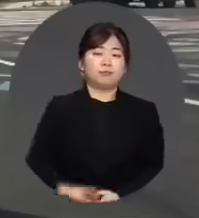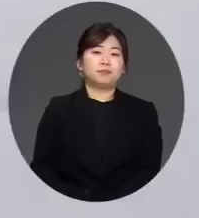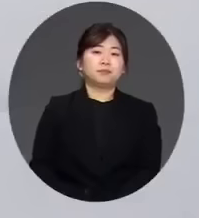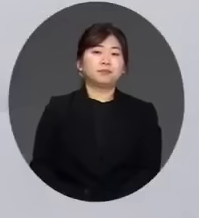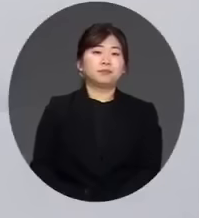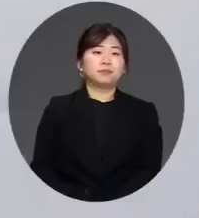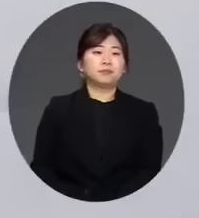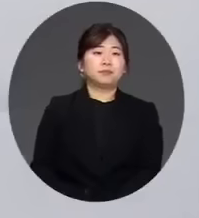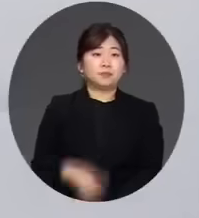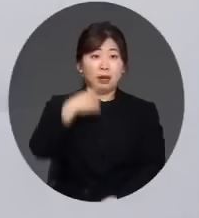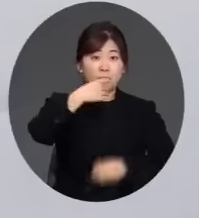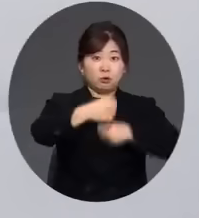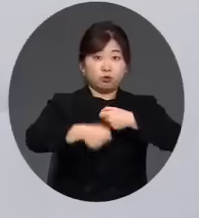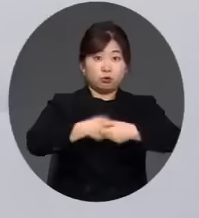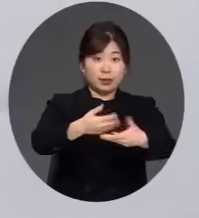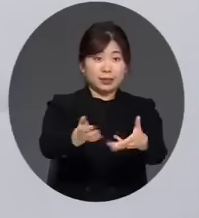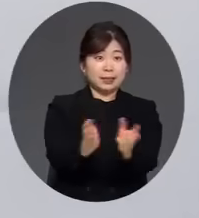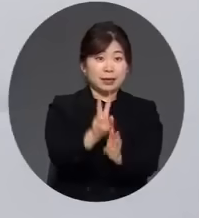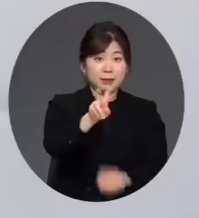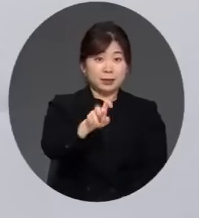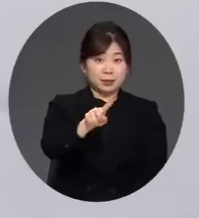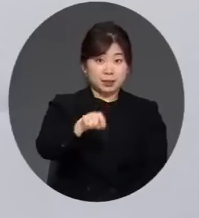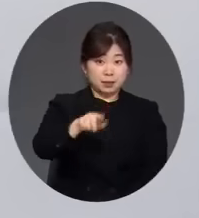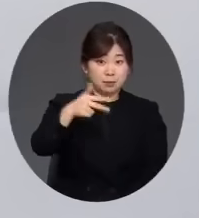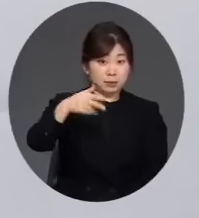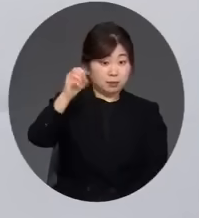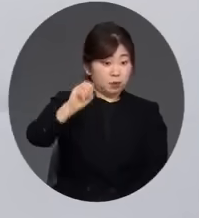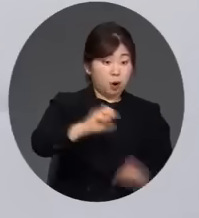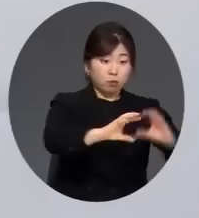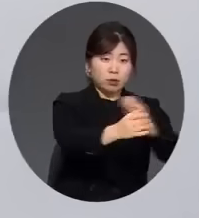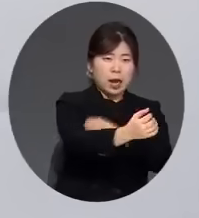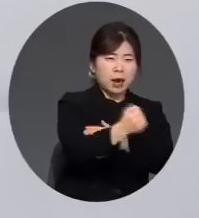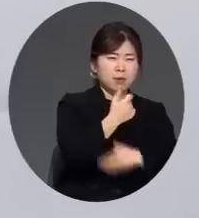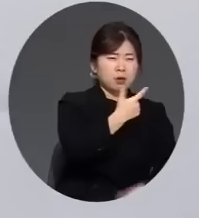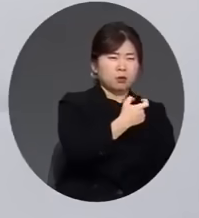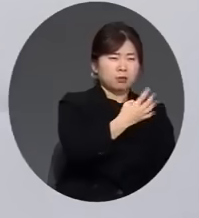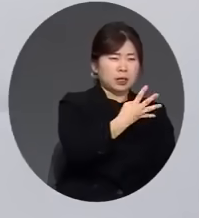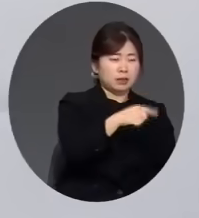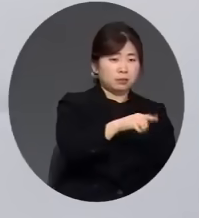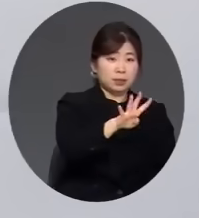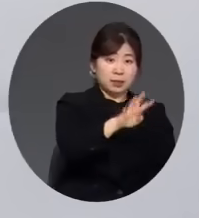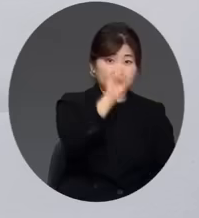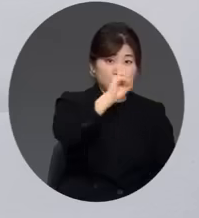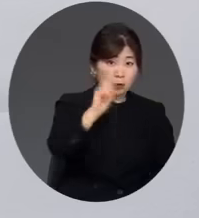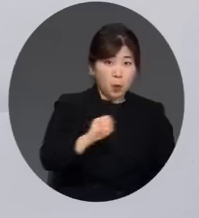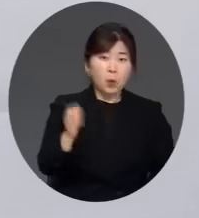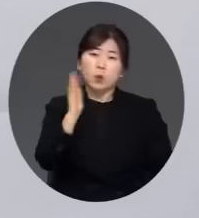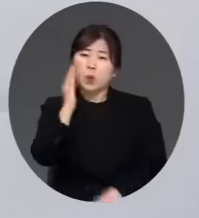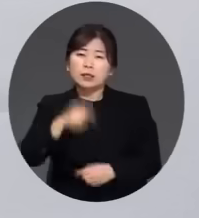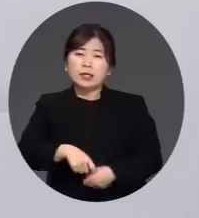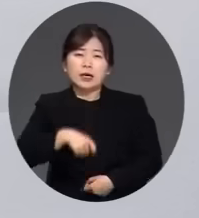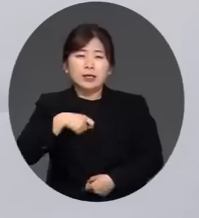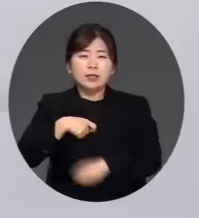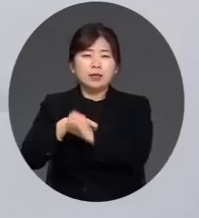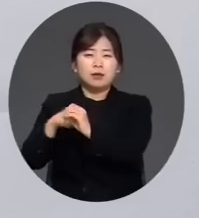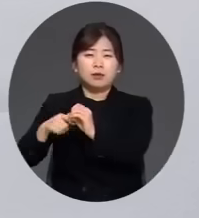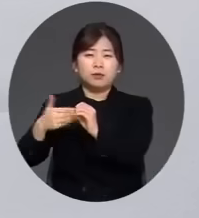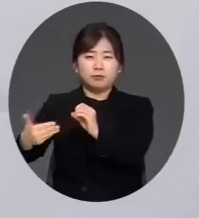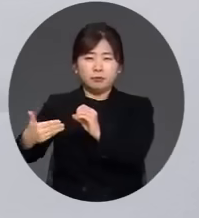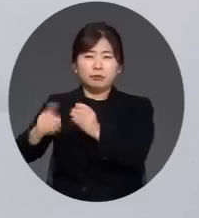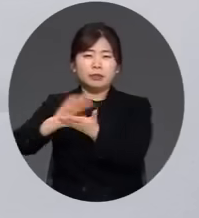물었습니다 더불어민주당 21.7 국민의 힘 64.4 녹색 정의당 0.9